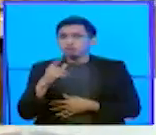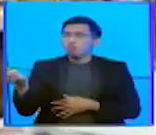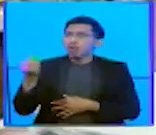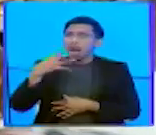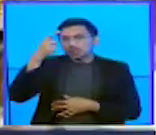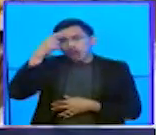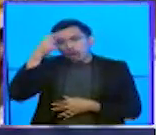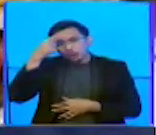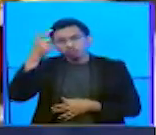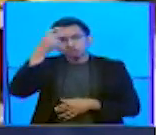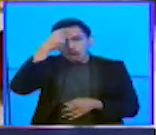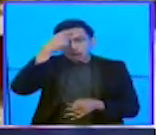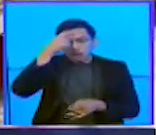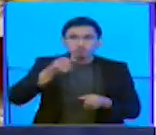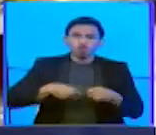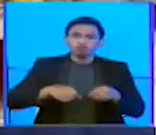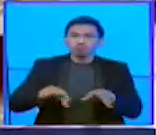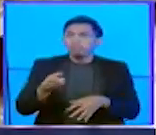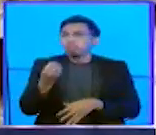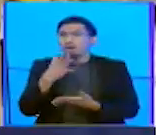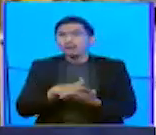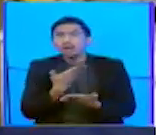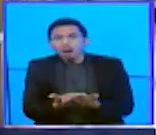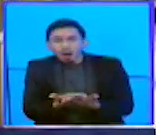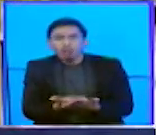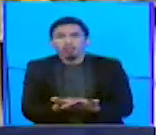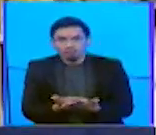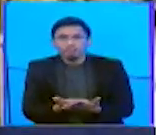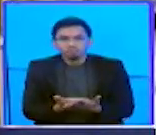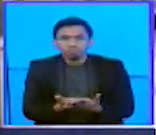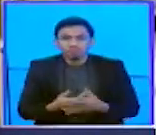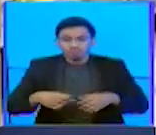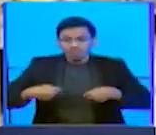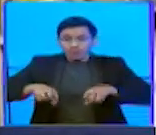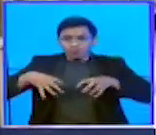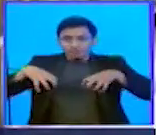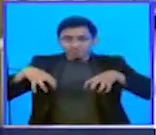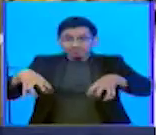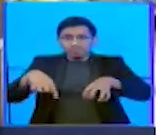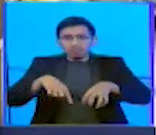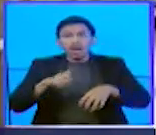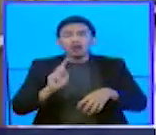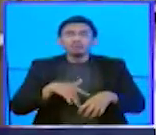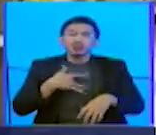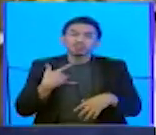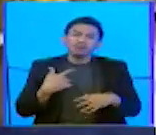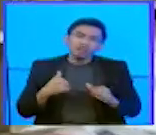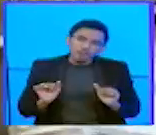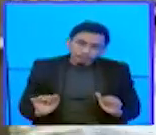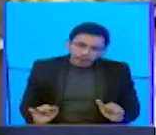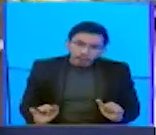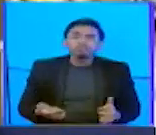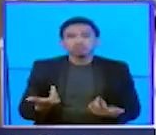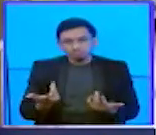Terus banyak juga pedagang yang meninggal. Terus di pinggir-pinggir itu banyak juga udah lelah gitu loh kayaknya. Terus diadakan rapid,